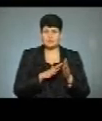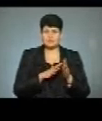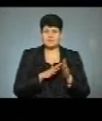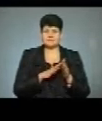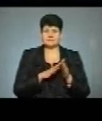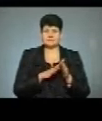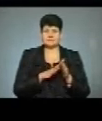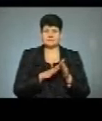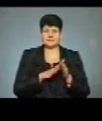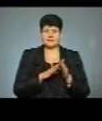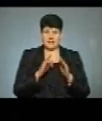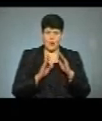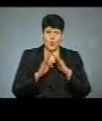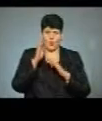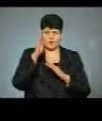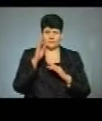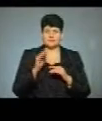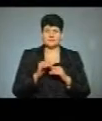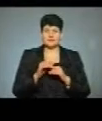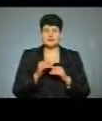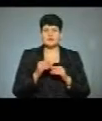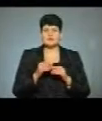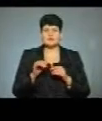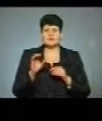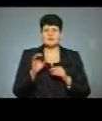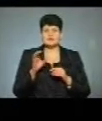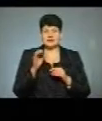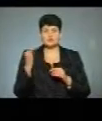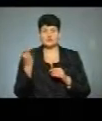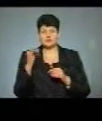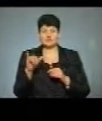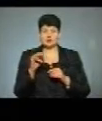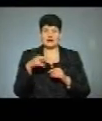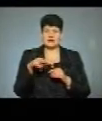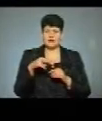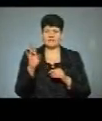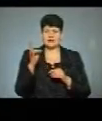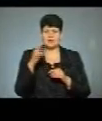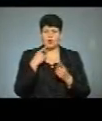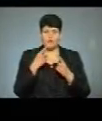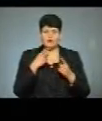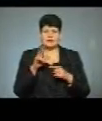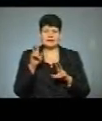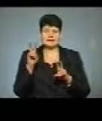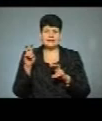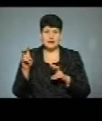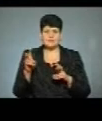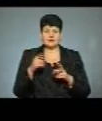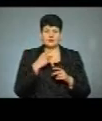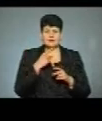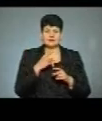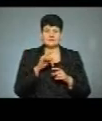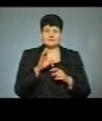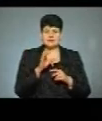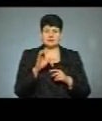піддашу, тобто на горищі, як ми сьогодні кажемо. В середу історія, в суботу література, а в неділю вони обговорили теми, ті, що висвітлювали в середу і суботу,